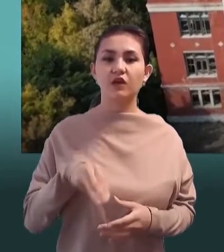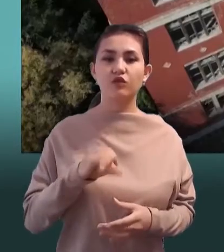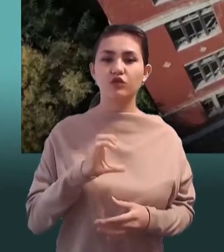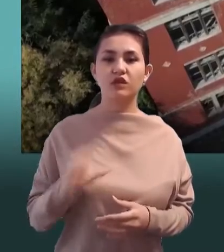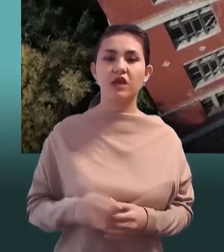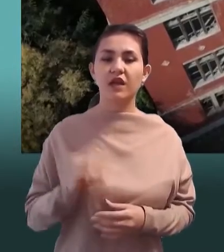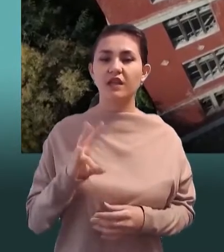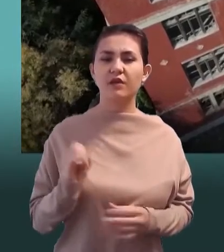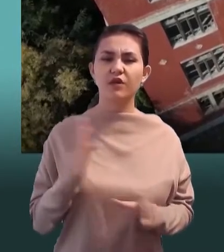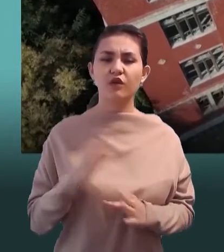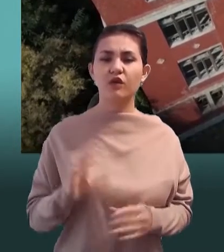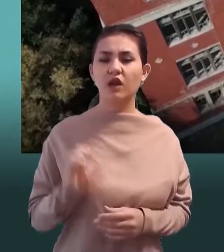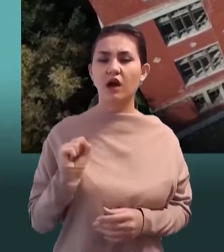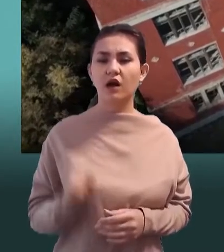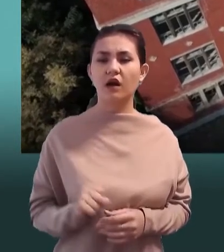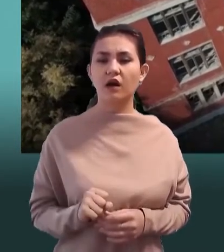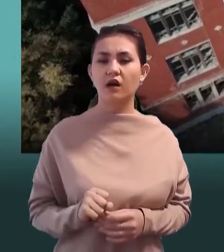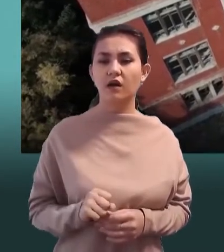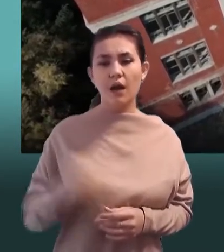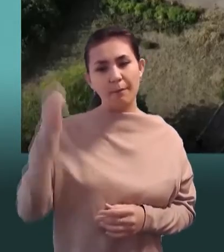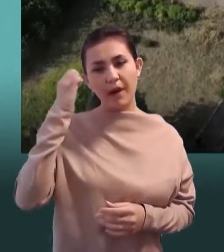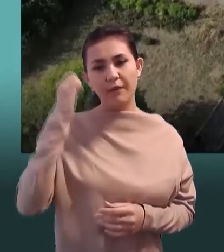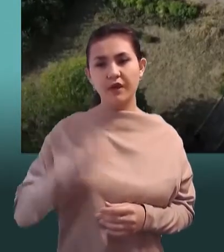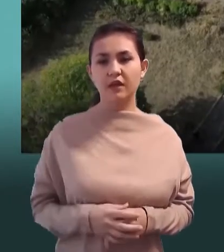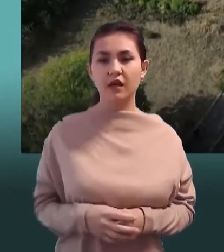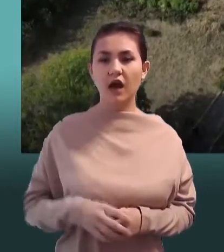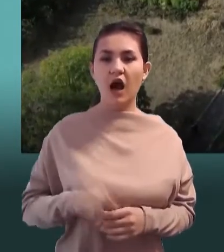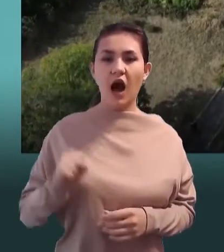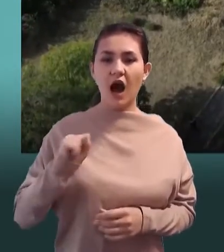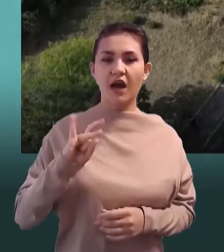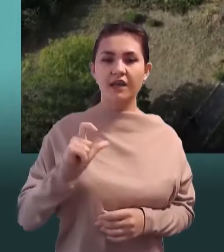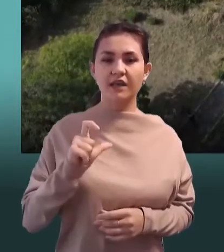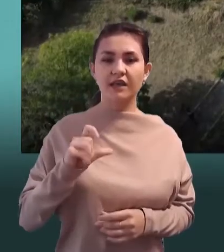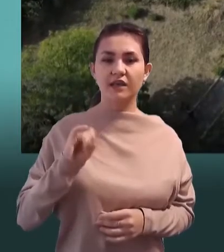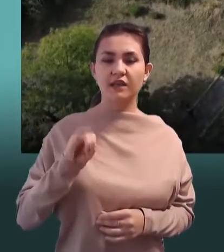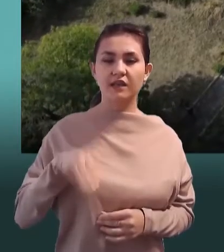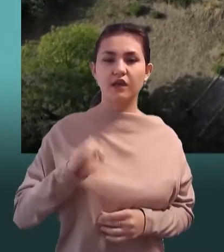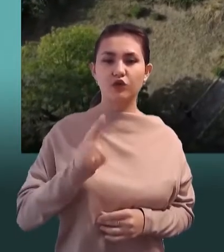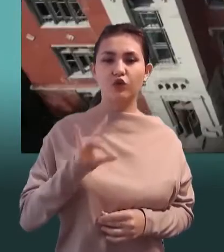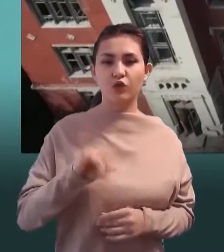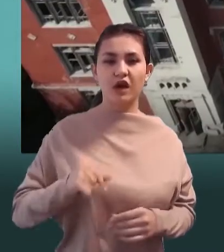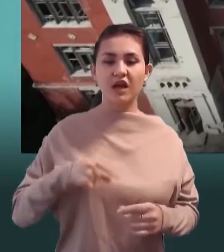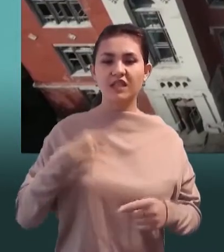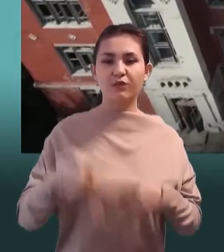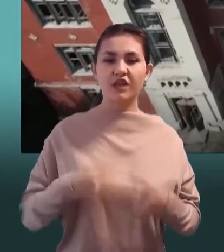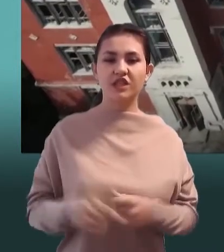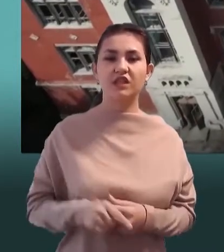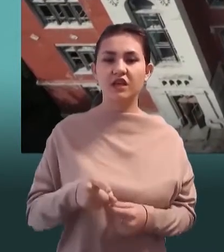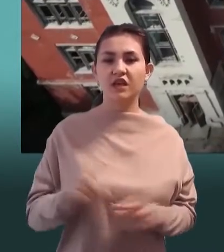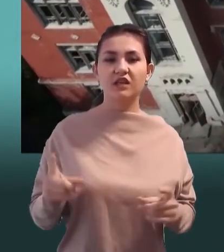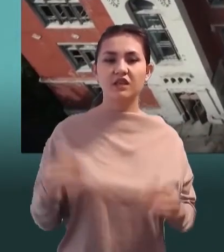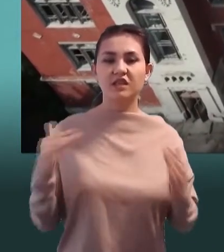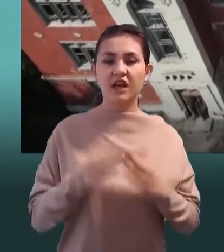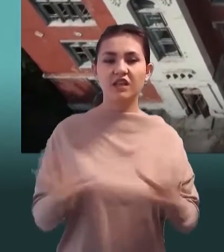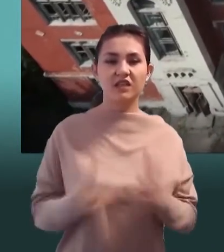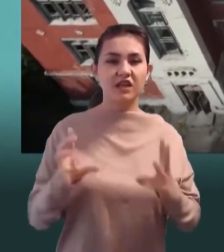природа, памятка архитектурная, ну, спадщины. Вот. Но это здание сгорело уже давно без крыши,